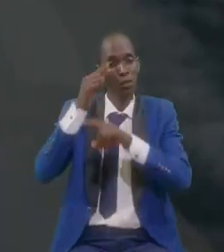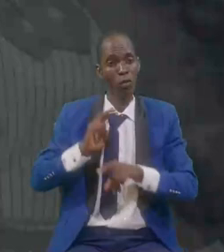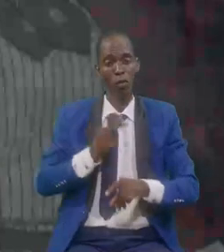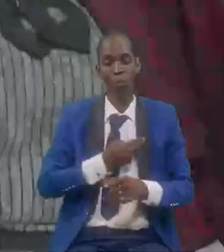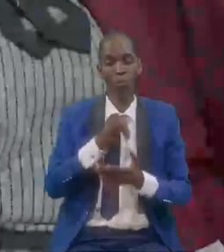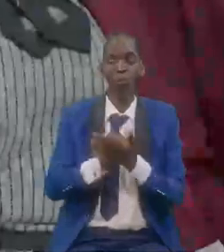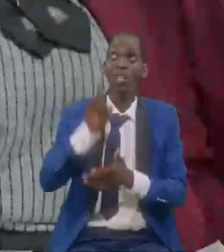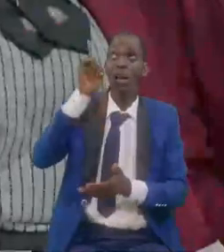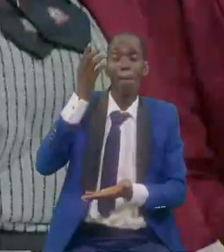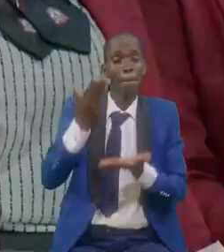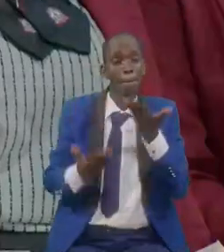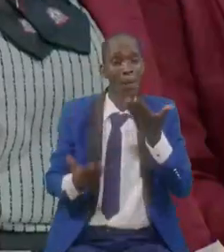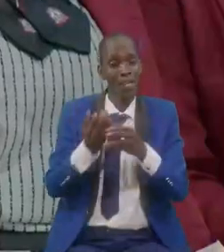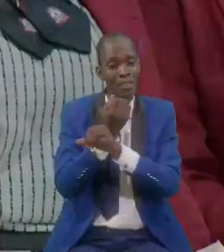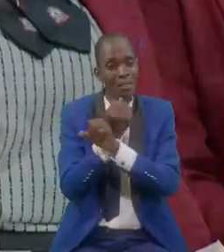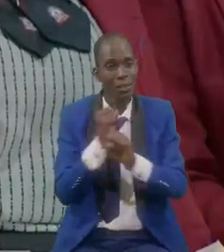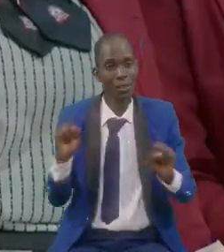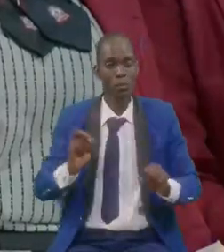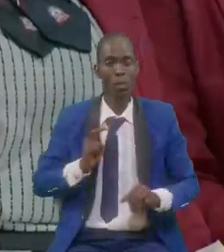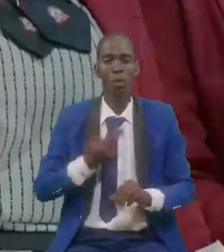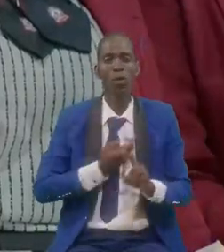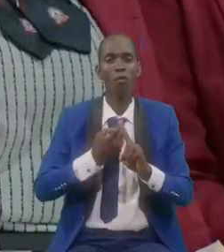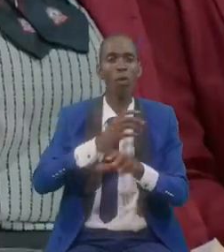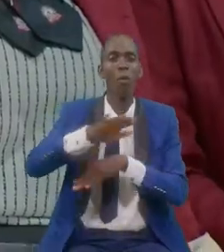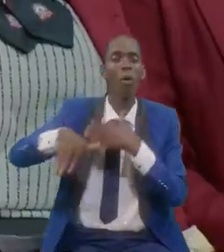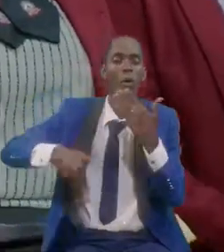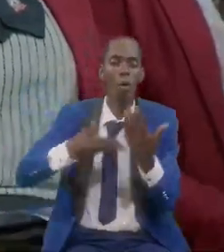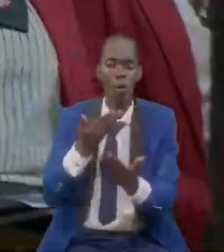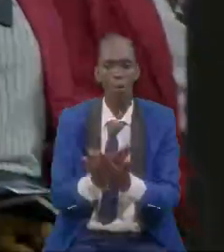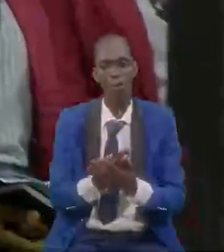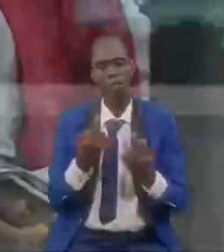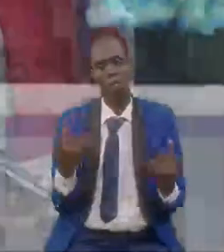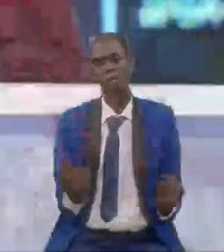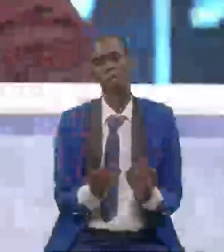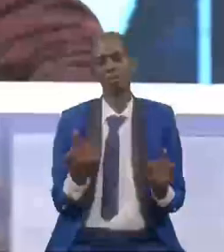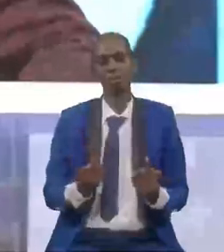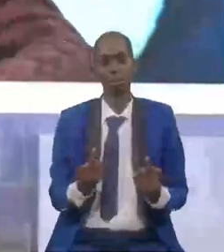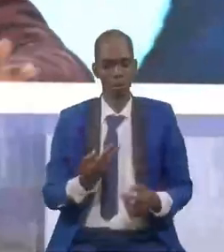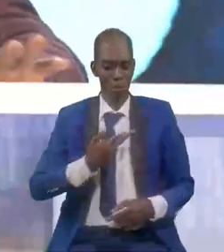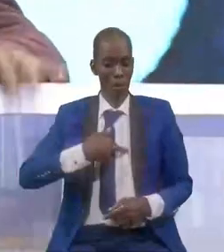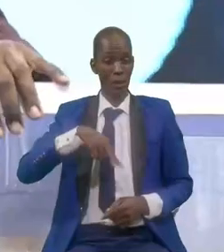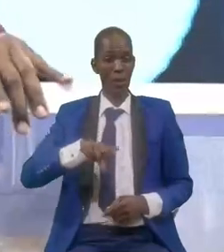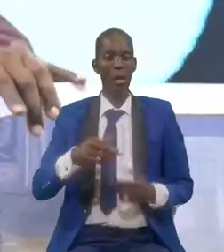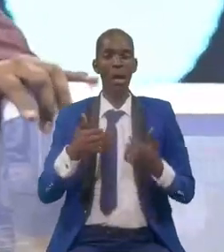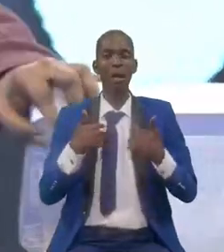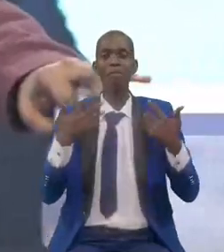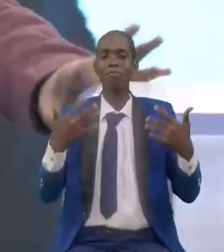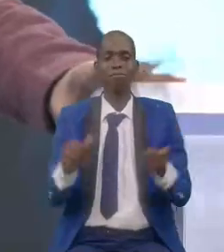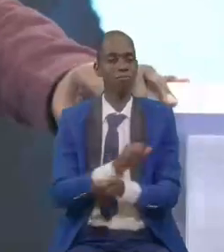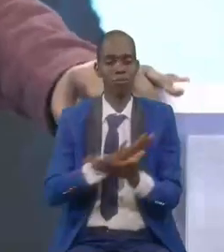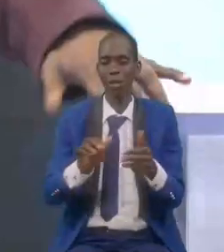nous racheter de toute iniquité? La religion a tout